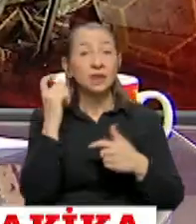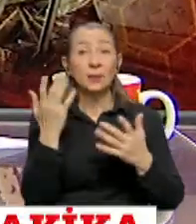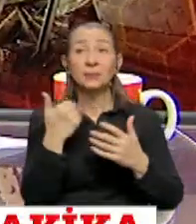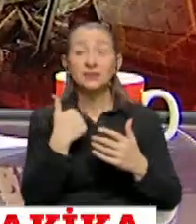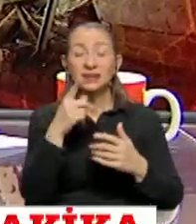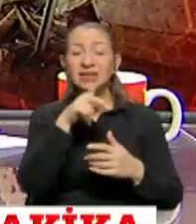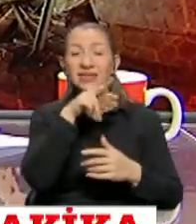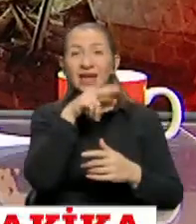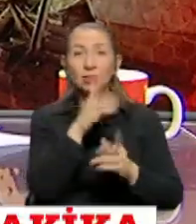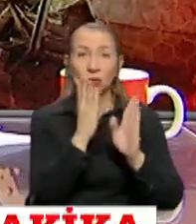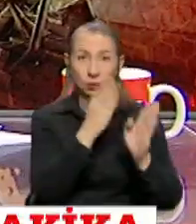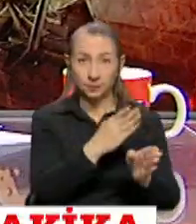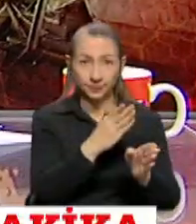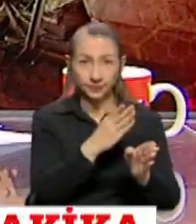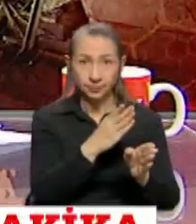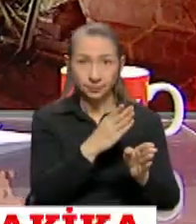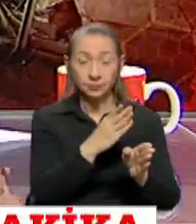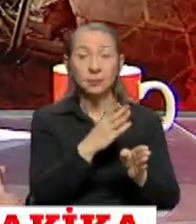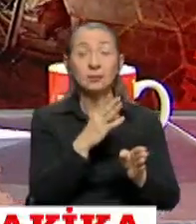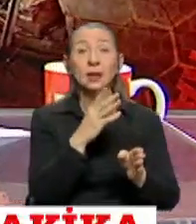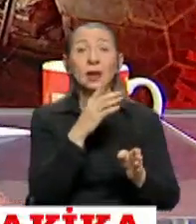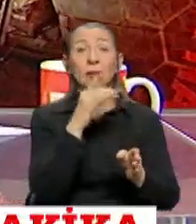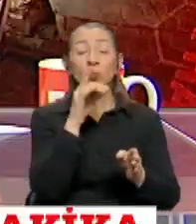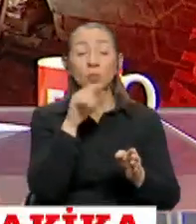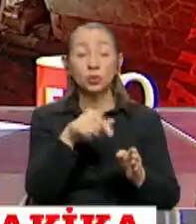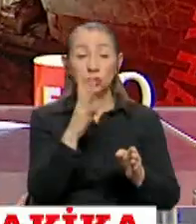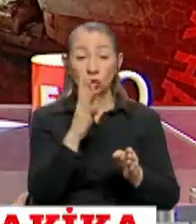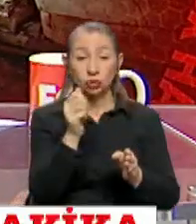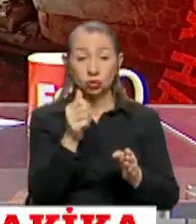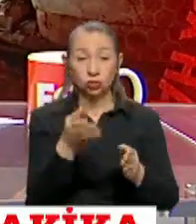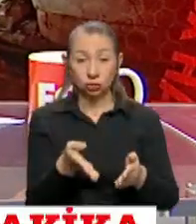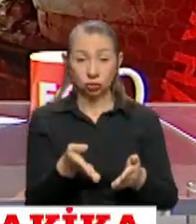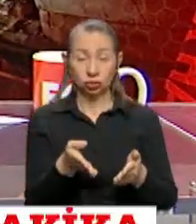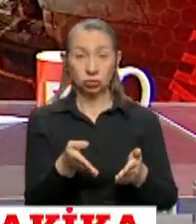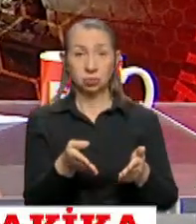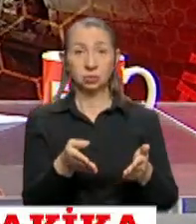bir İskenderun'a gidelim. Bütün bugün dördüncü gününde,